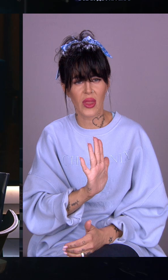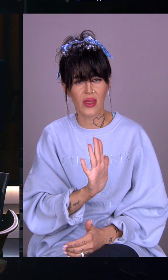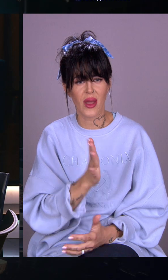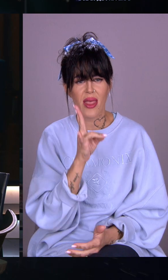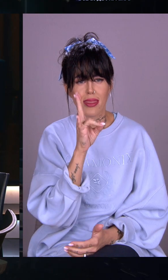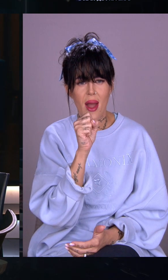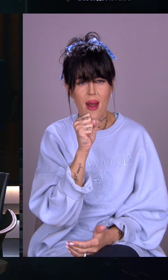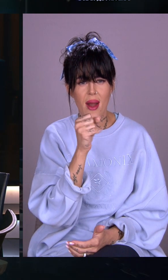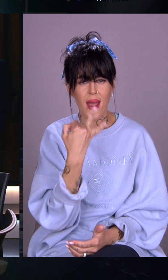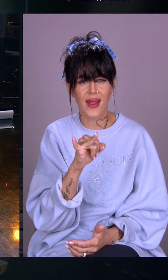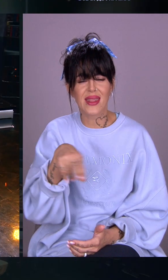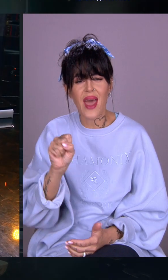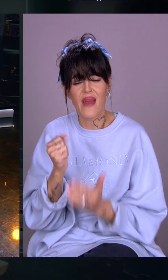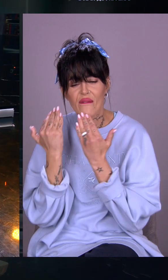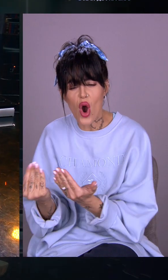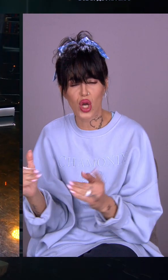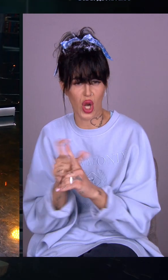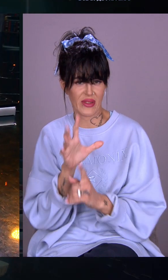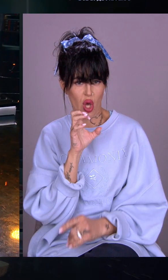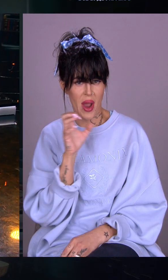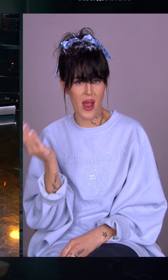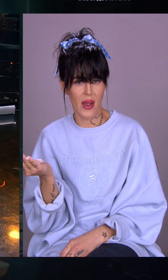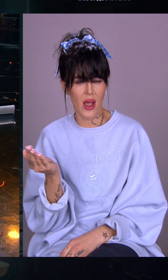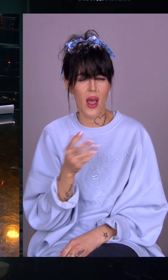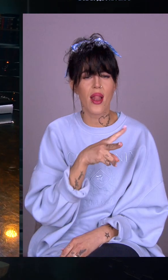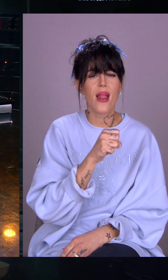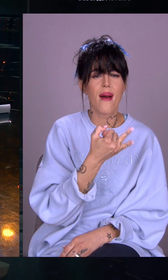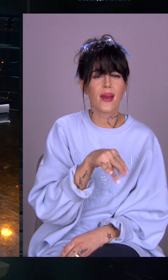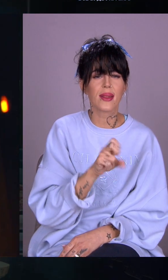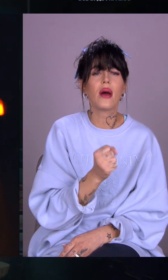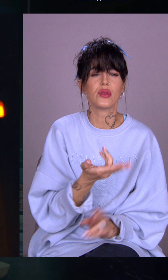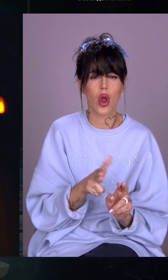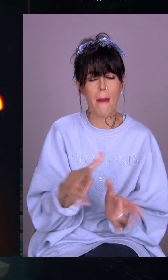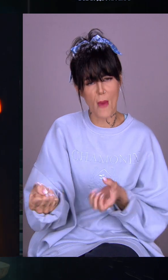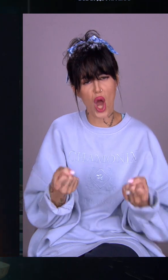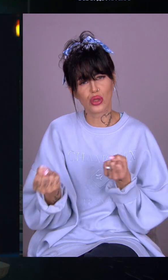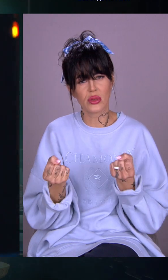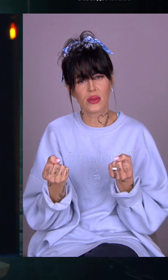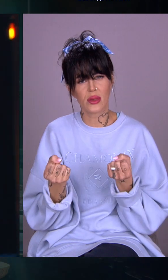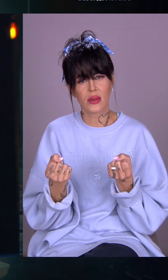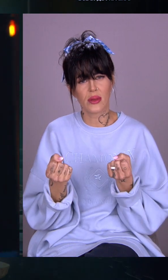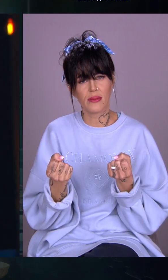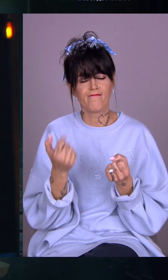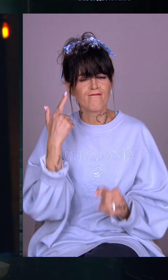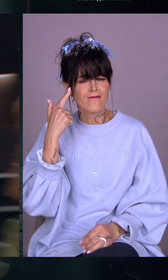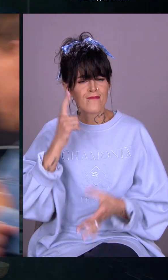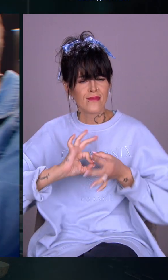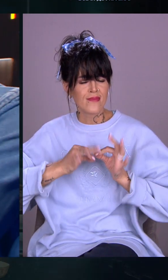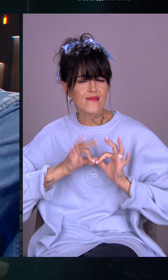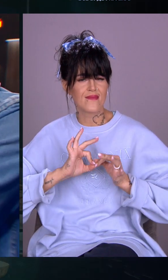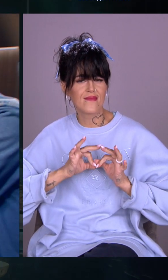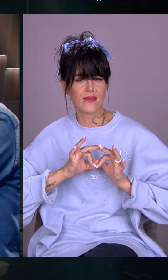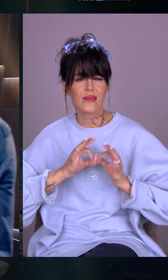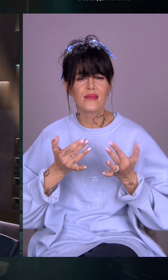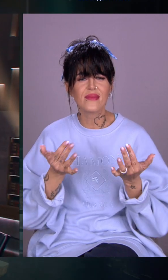найда. Лайба. Это сколько раз просил. Это ссора, это сварка. Нет, лайба это машина. Татуха, это татуха. Диви, яку лайбу набив. Ну,